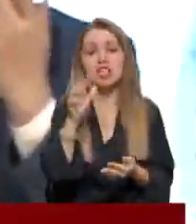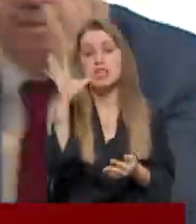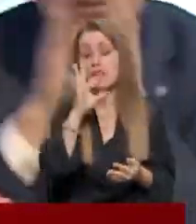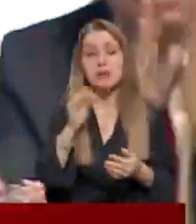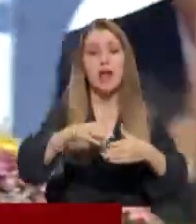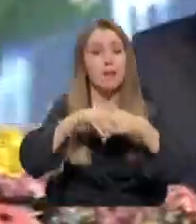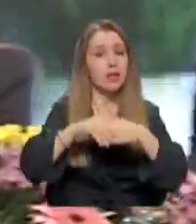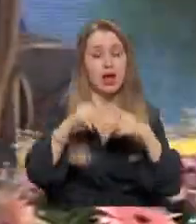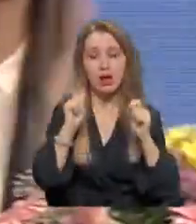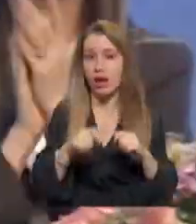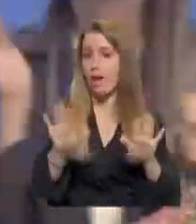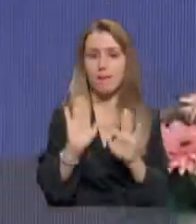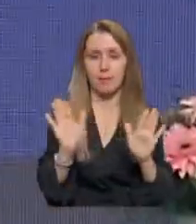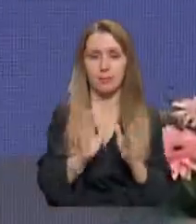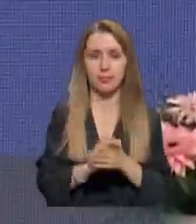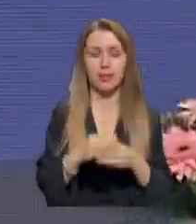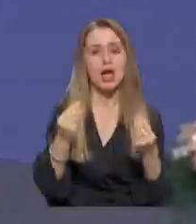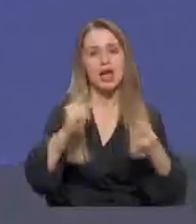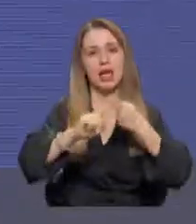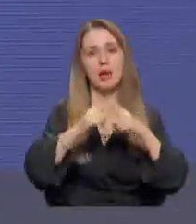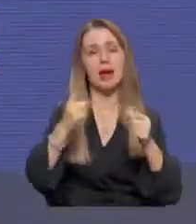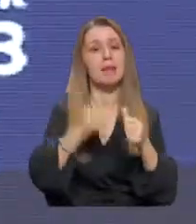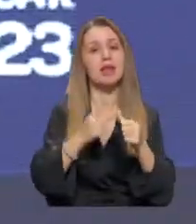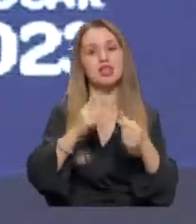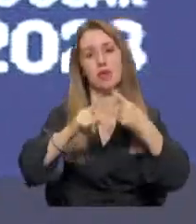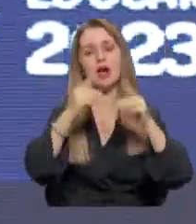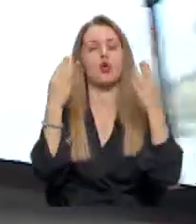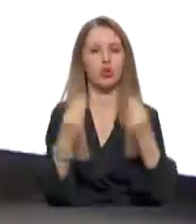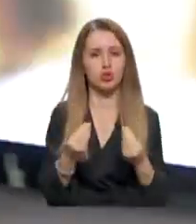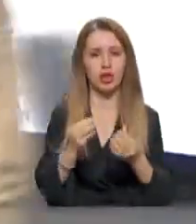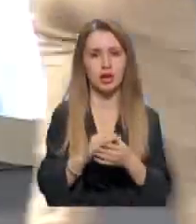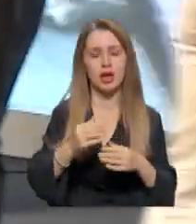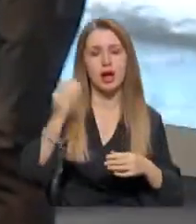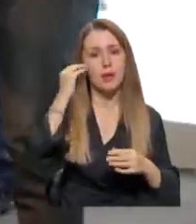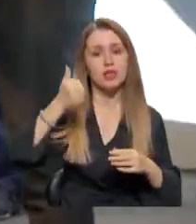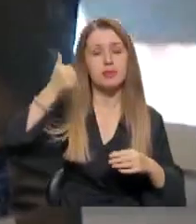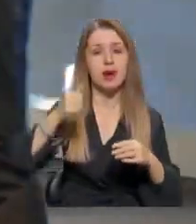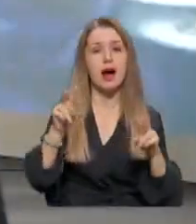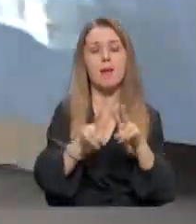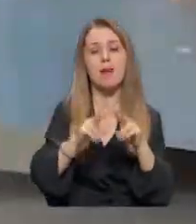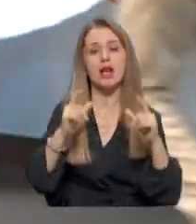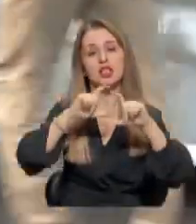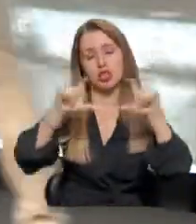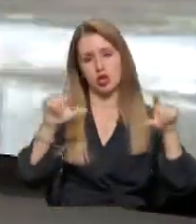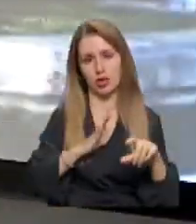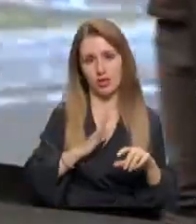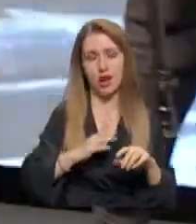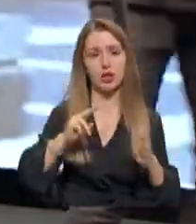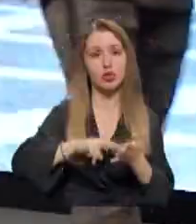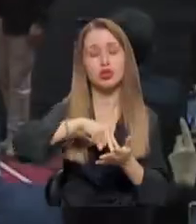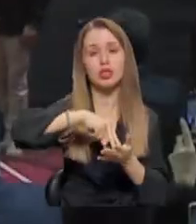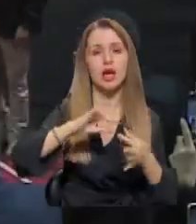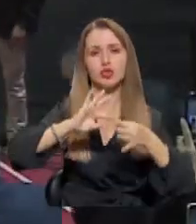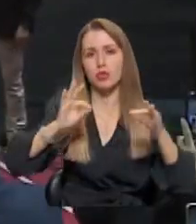de pazarlık etmedim etmem. İyi Parti birinci parti çıkacak. Başbakan Meral sloganlarıyla karşılandı. Kürsüde hemen